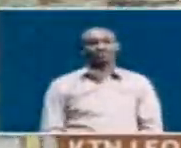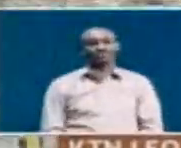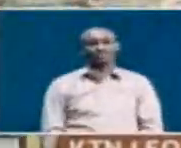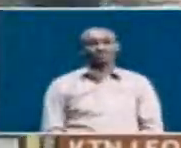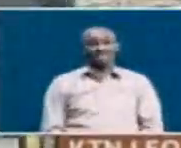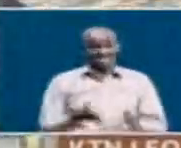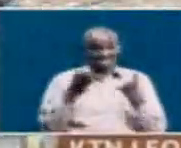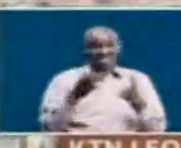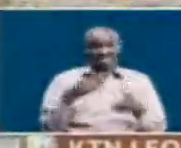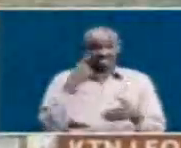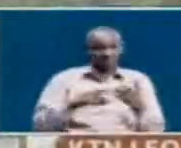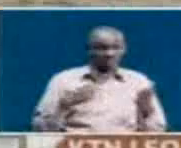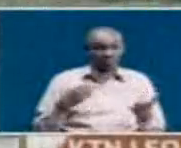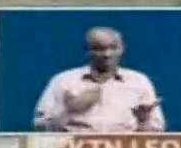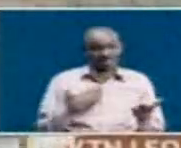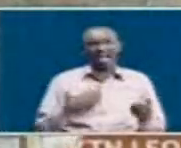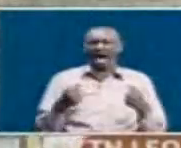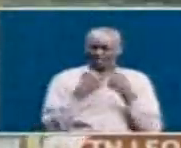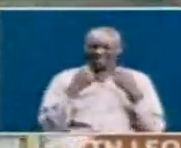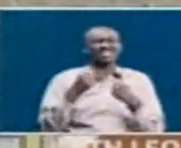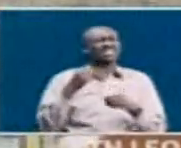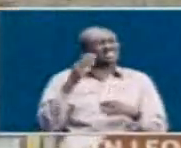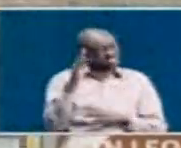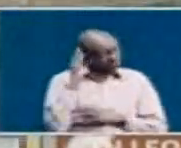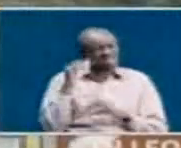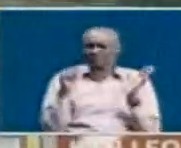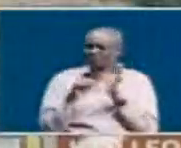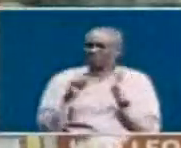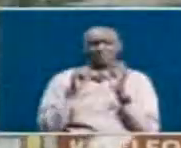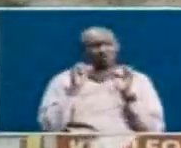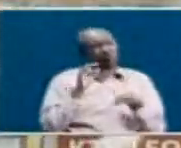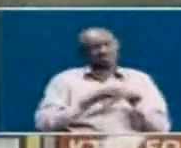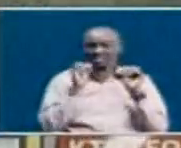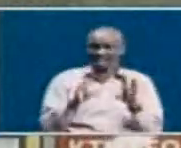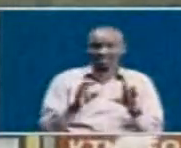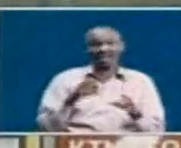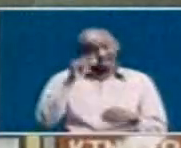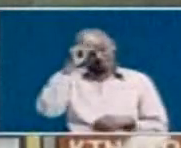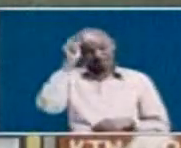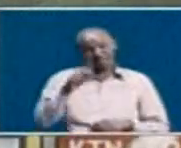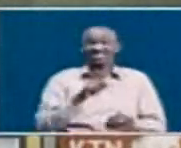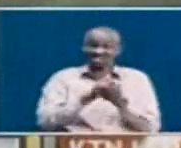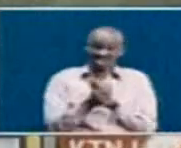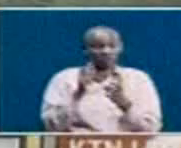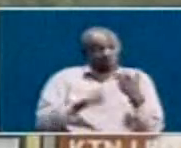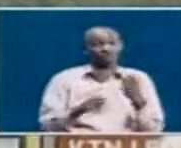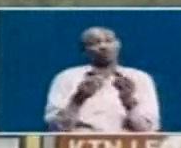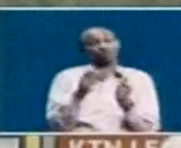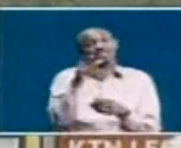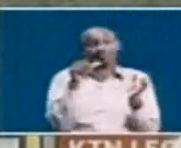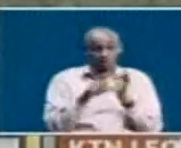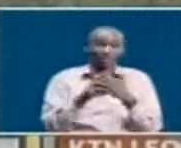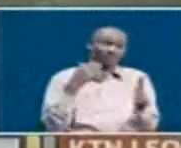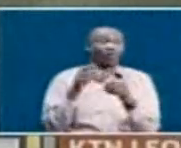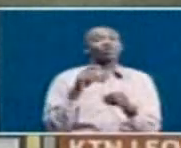Huku utovu wa usalama ukikithiri katika eneo hili, serikali haina budi kupatiliza udongo ungali maji na kuwanusuru